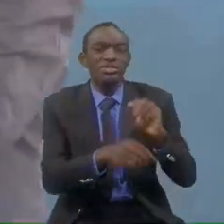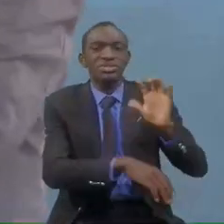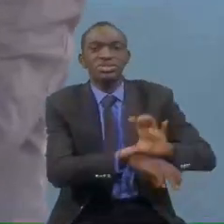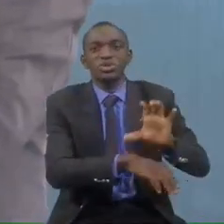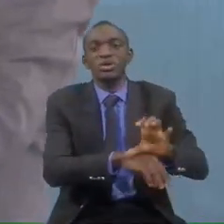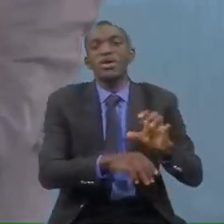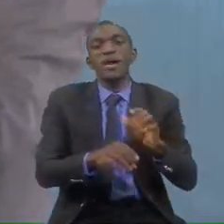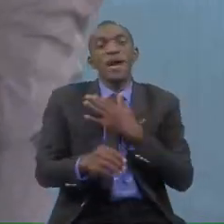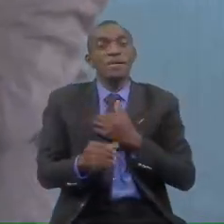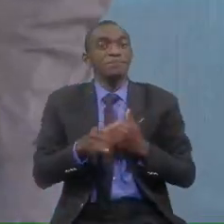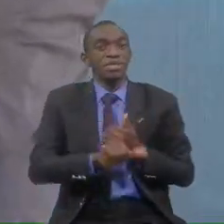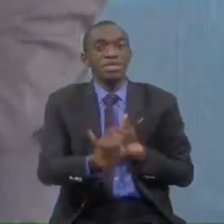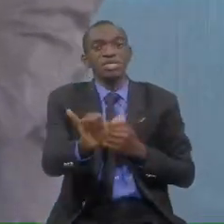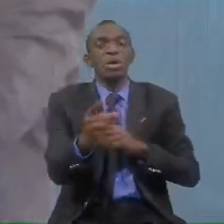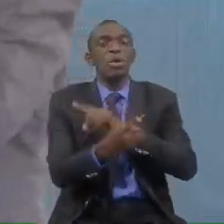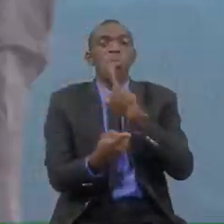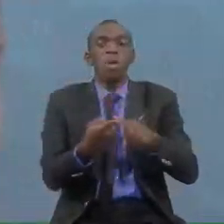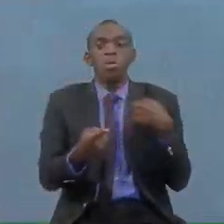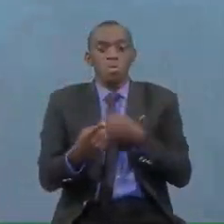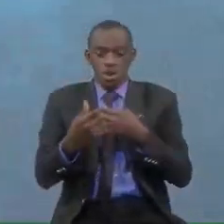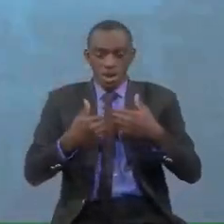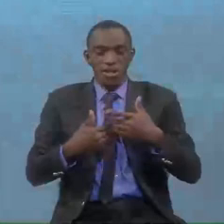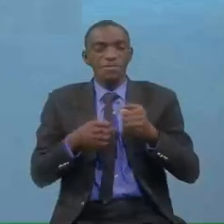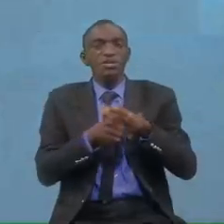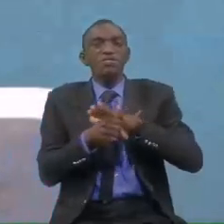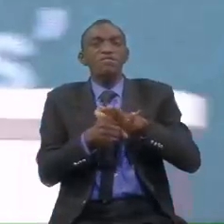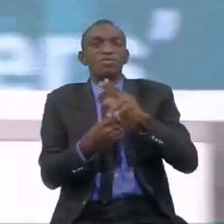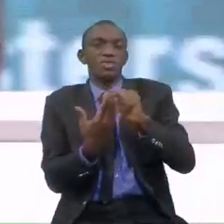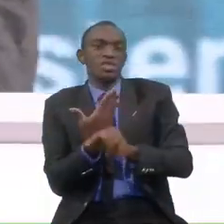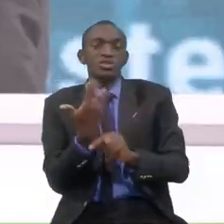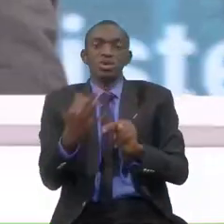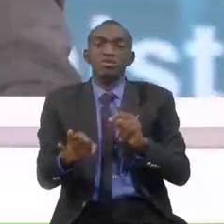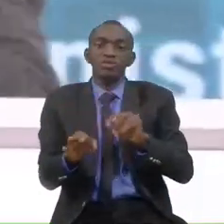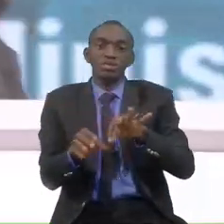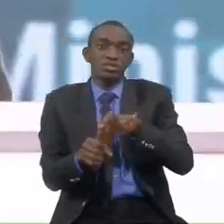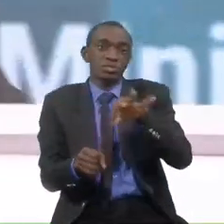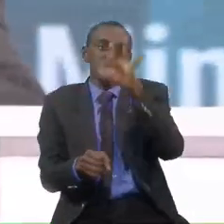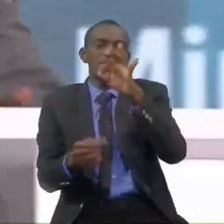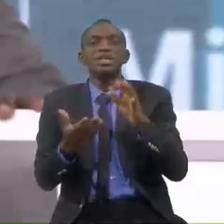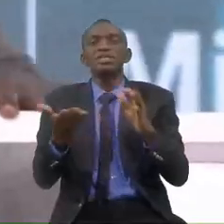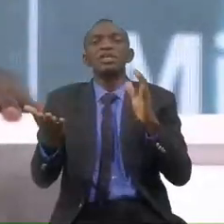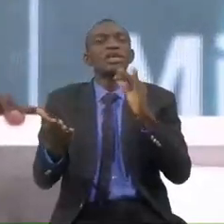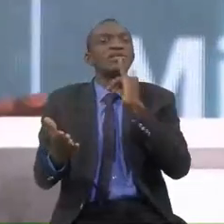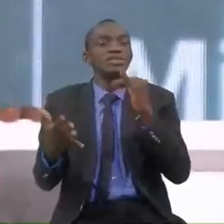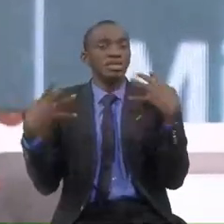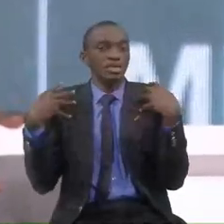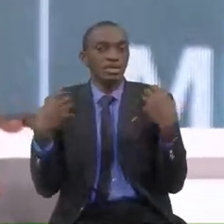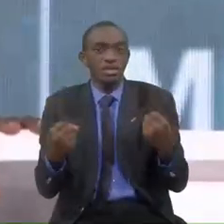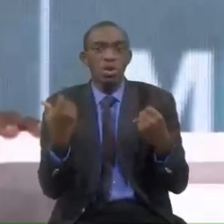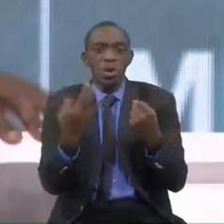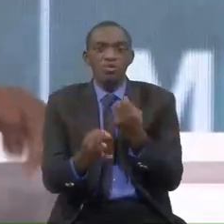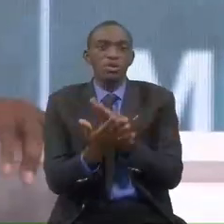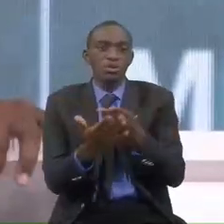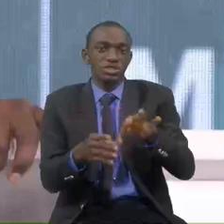dans l'Église. Mais lorsque nous avons la plénitude de l'Esprit, il y a la guérison du